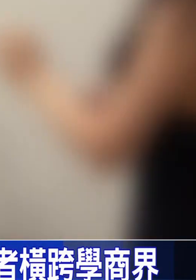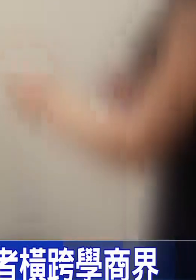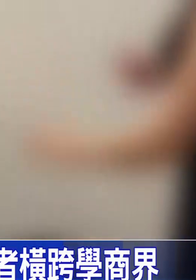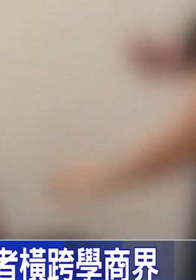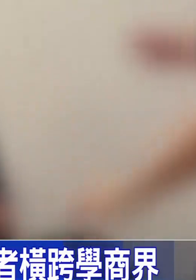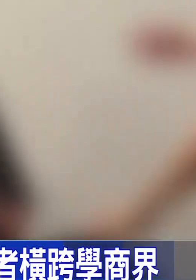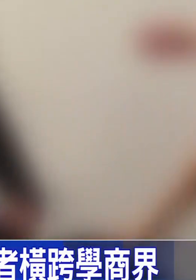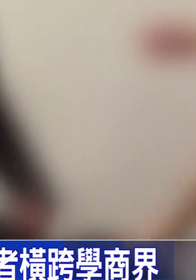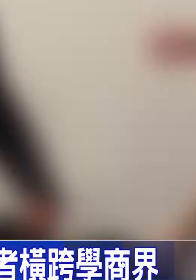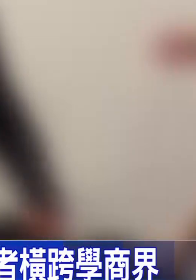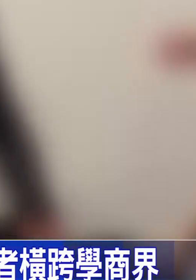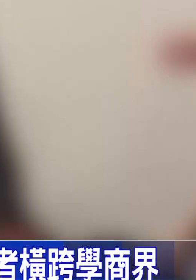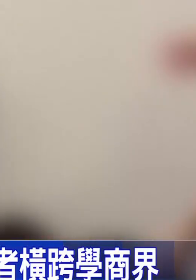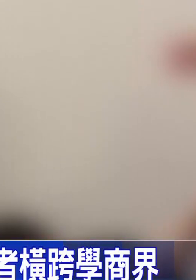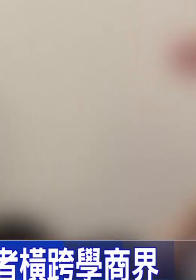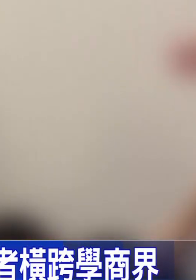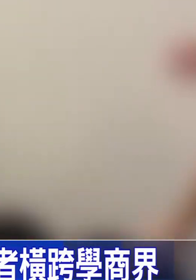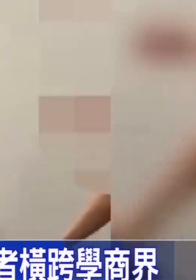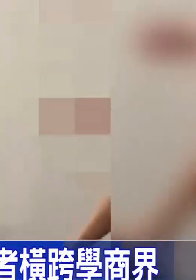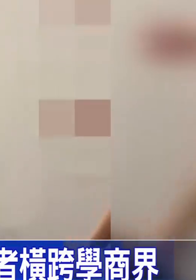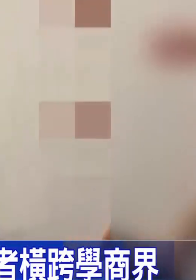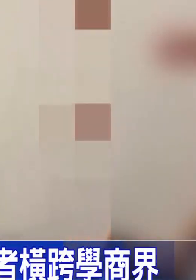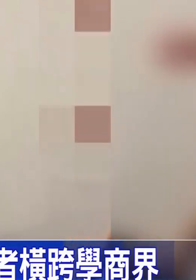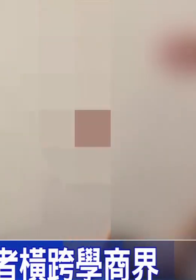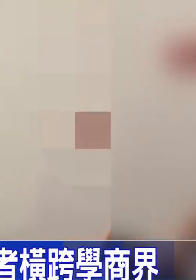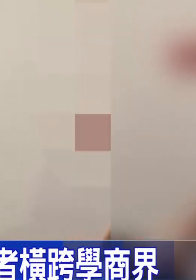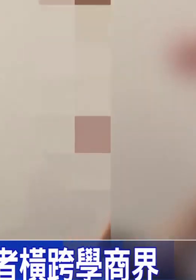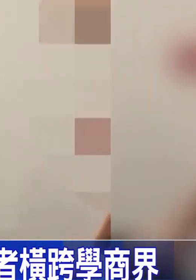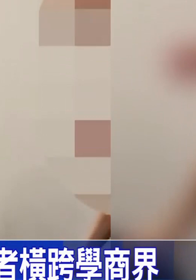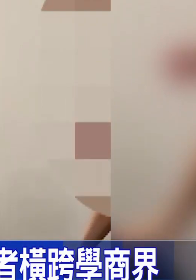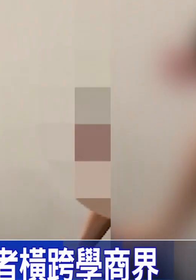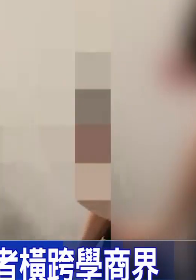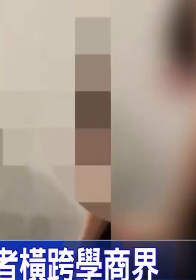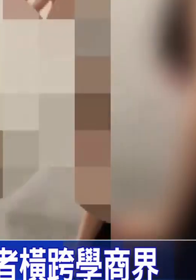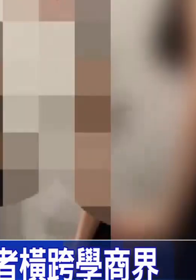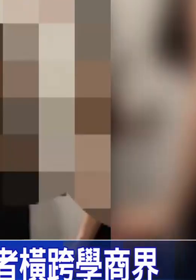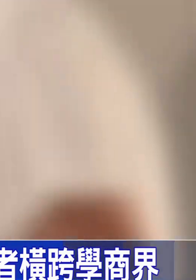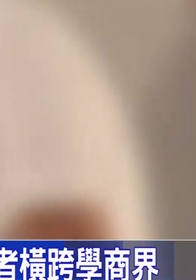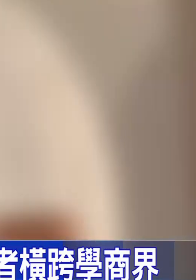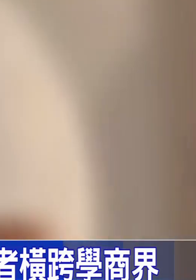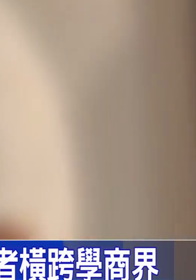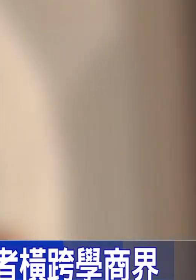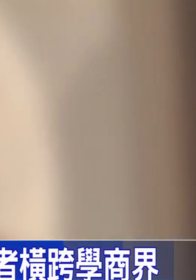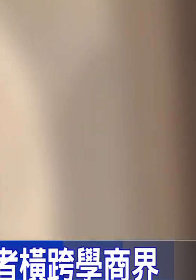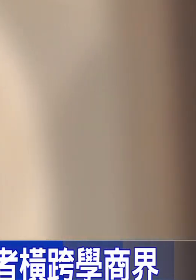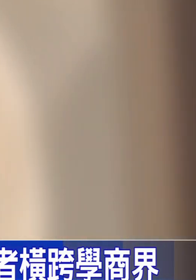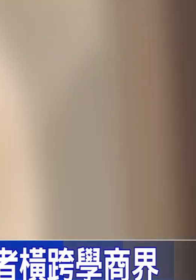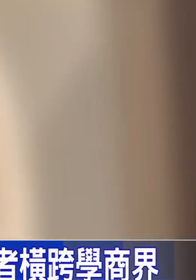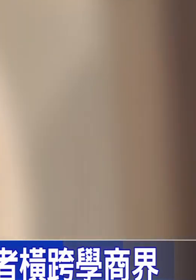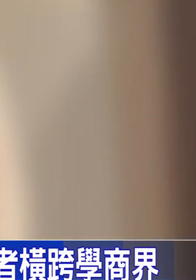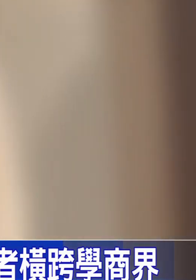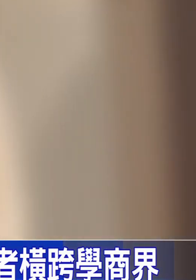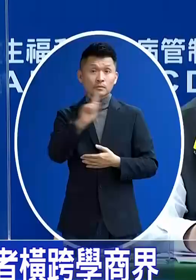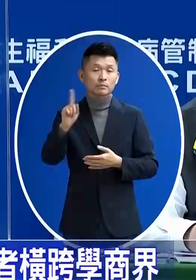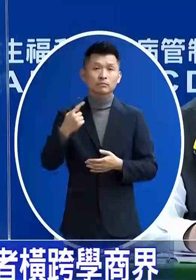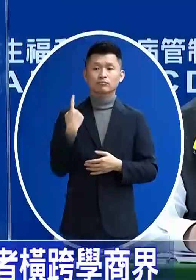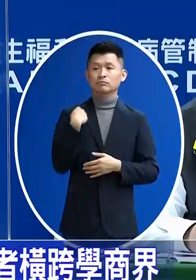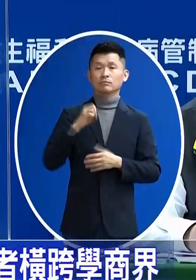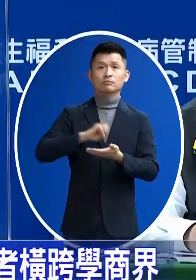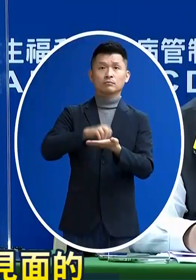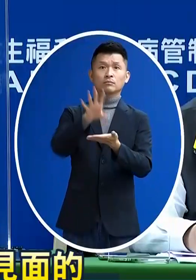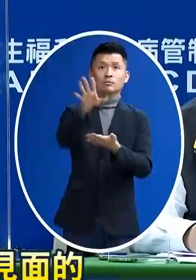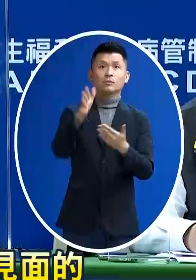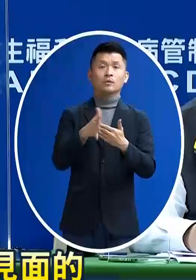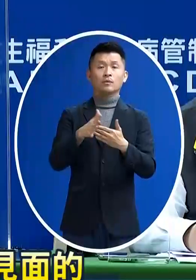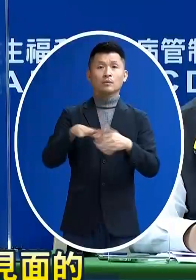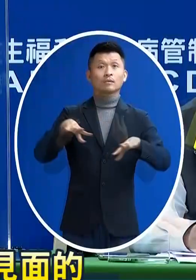横跨学商界，也强调在场女生绝对不是女陪侍，若有此事，愿意捐1亿元，并且辞教职。 都是第